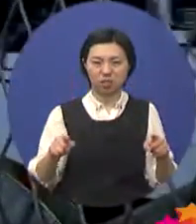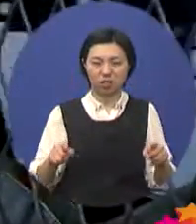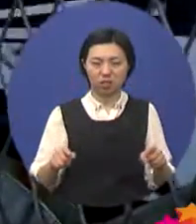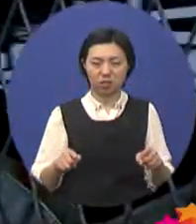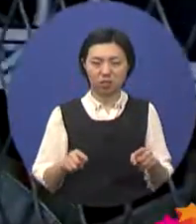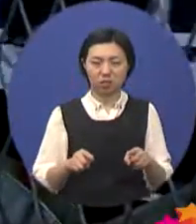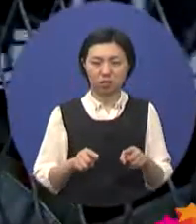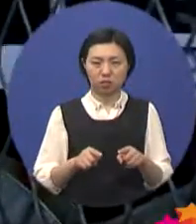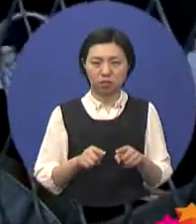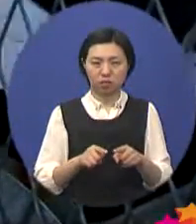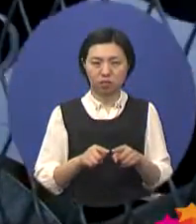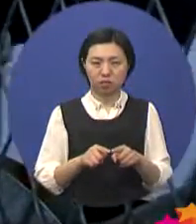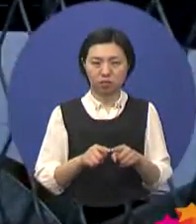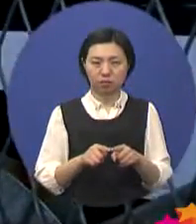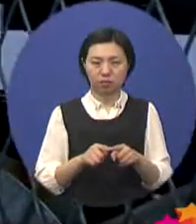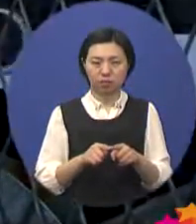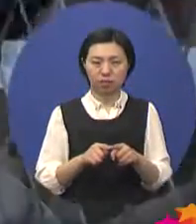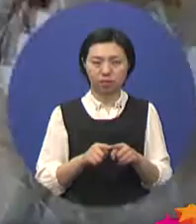종이에